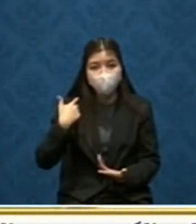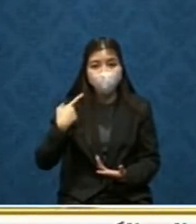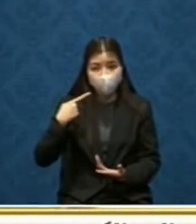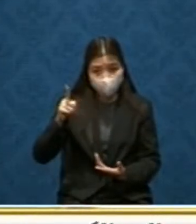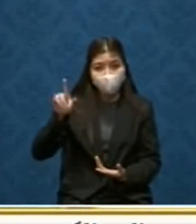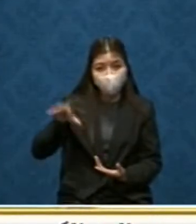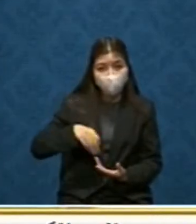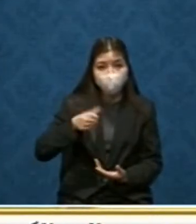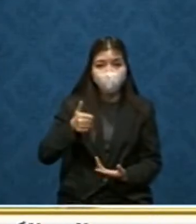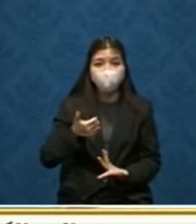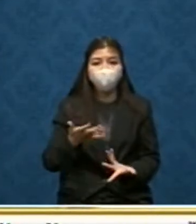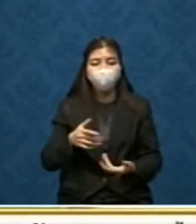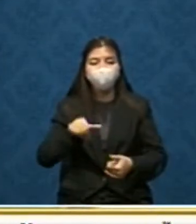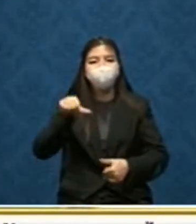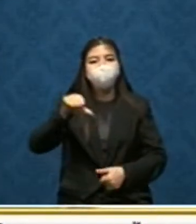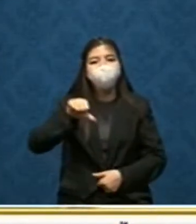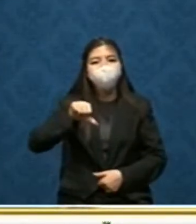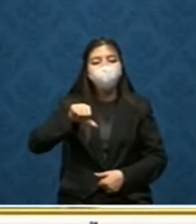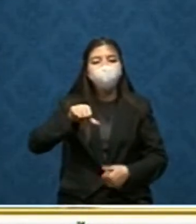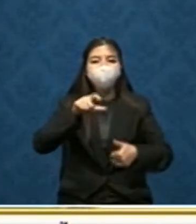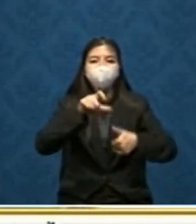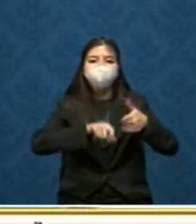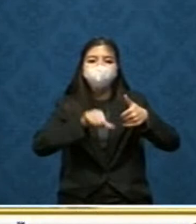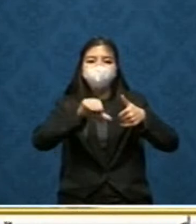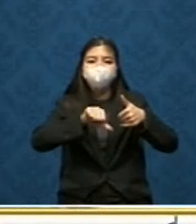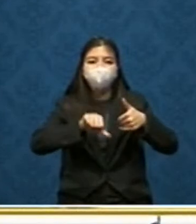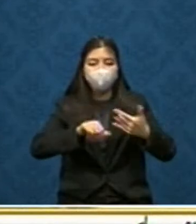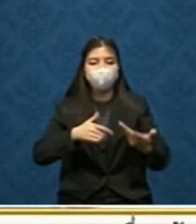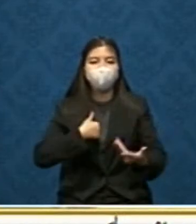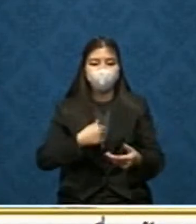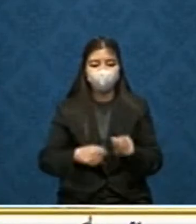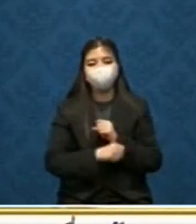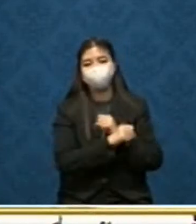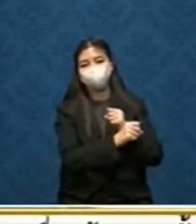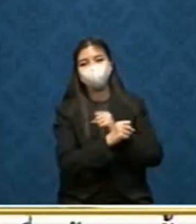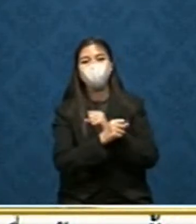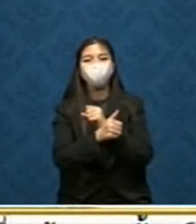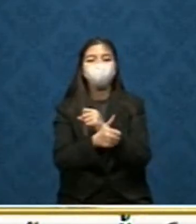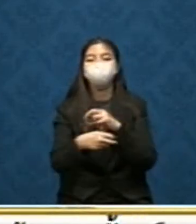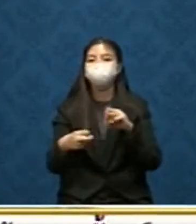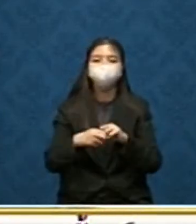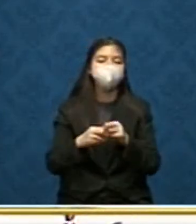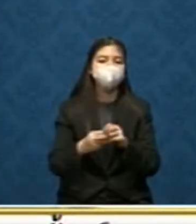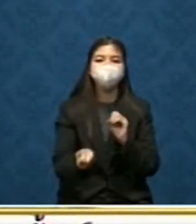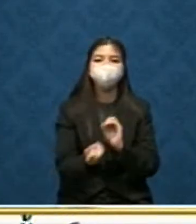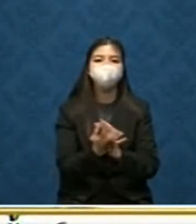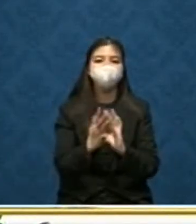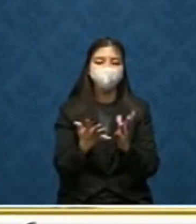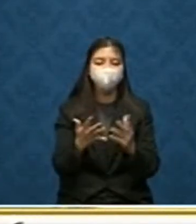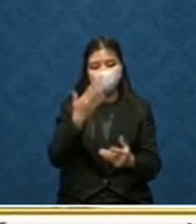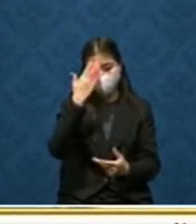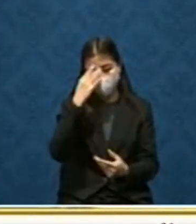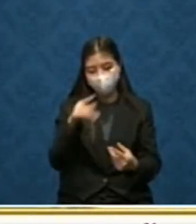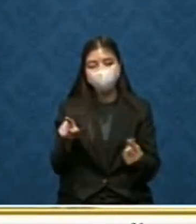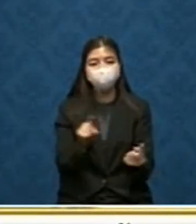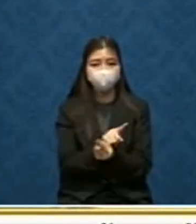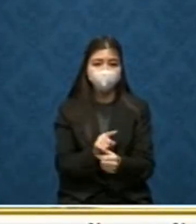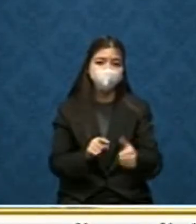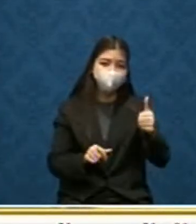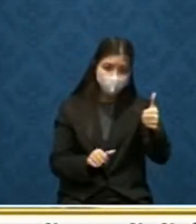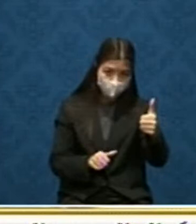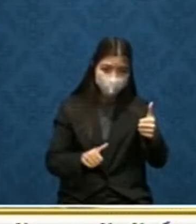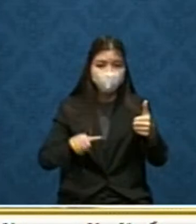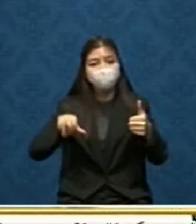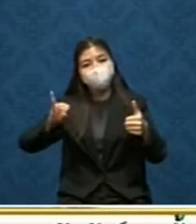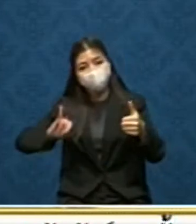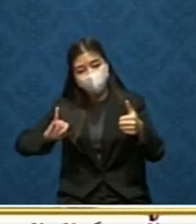ิดีใช้ใครทราบน์ทรมนกไม่มประหาสังคมนี้มีทงคนดีคนเล๋วก็สำคัญคนด